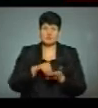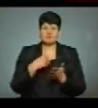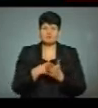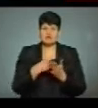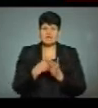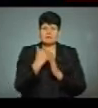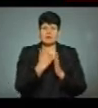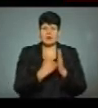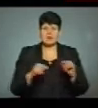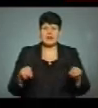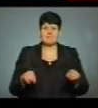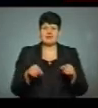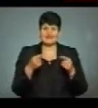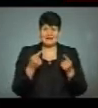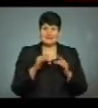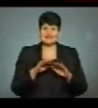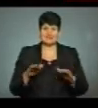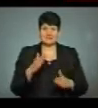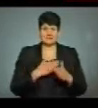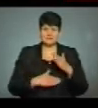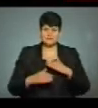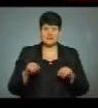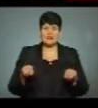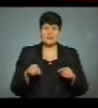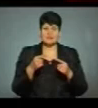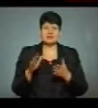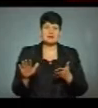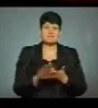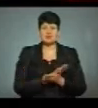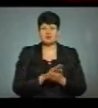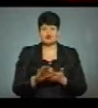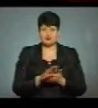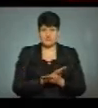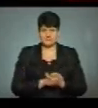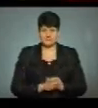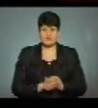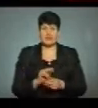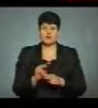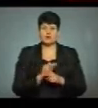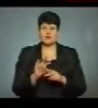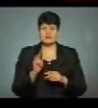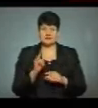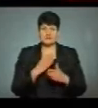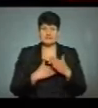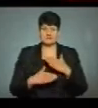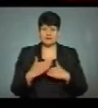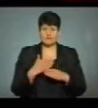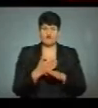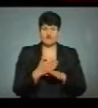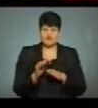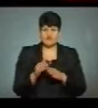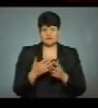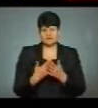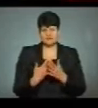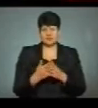програмі реабілітації дітей з інвалідністю. Реабілітація безкоштовна. На лікування дитини з інвалідністю виділяється в